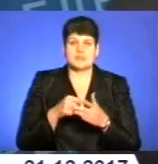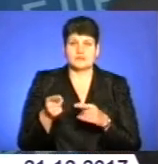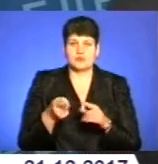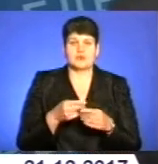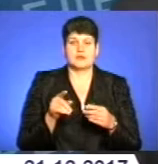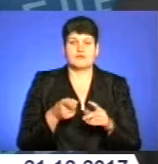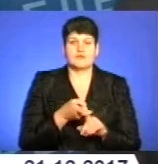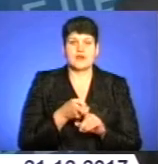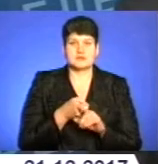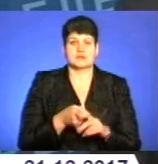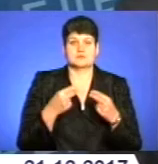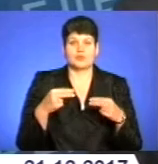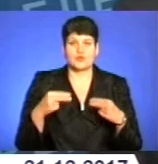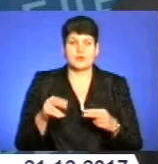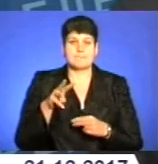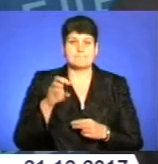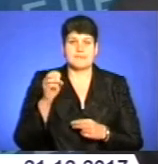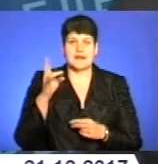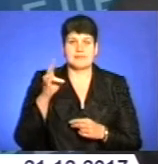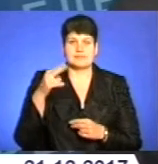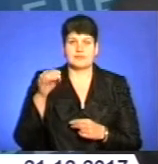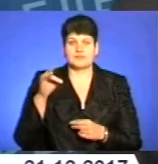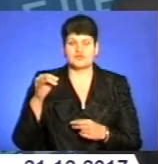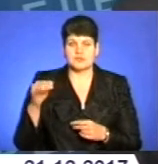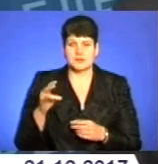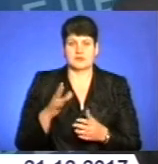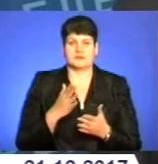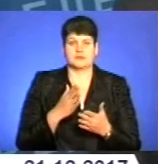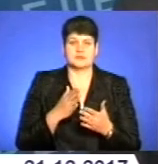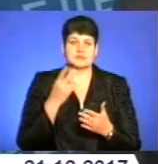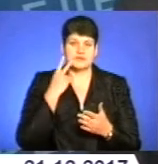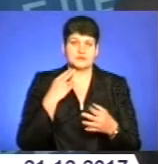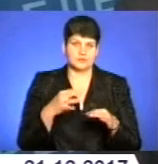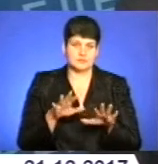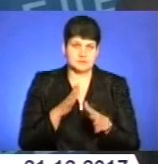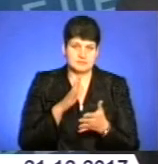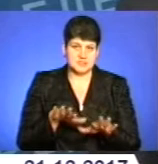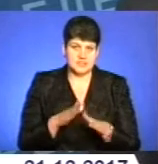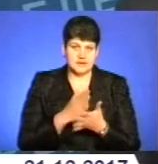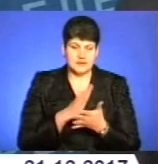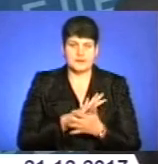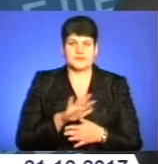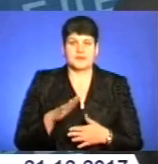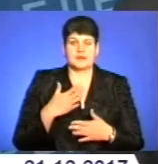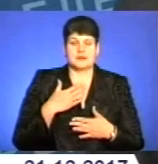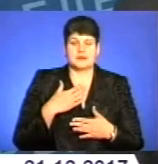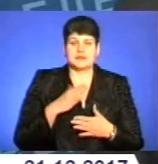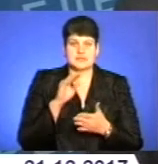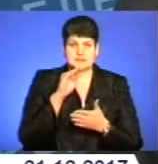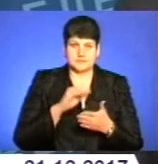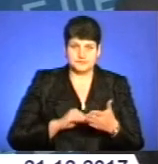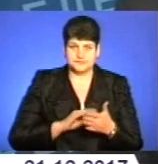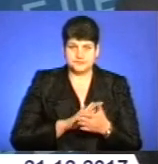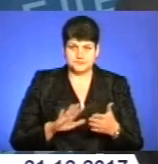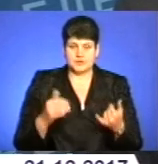з реалізацією тих товарів, зокрема менеджерів. У нас регулярно вакансії в центрі зайнятості є незадоволені, значить незаповнені